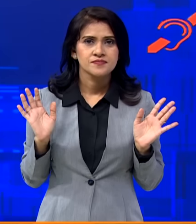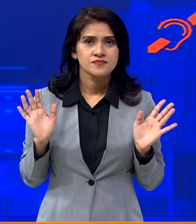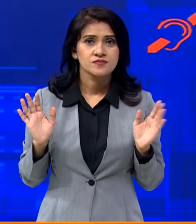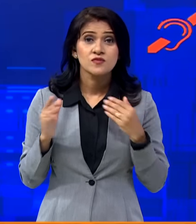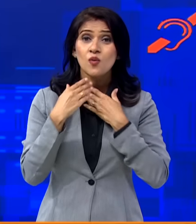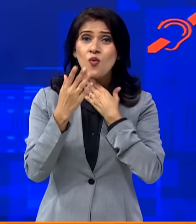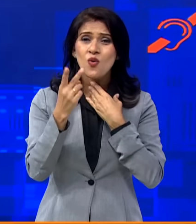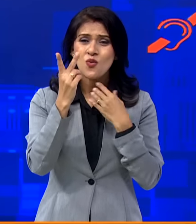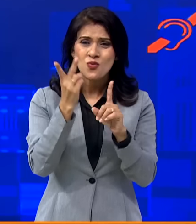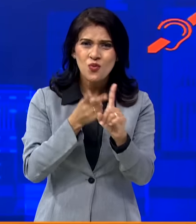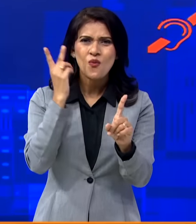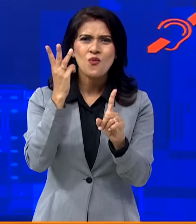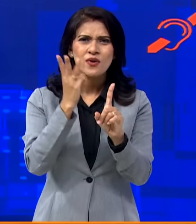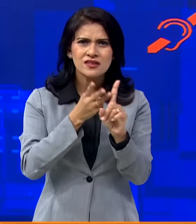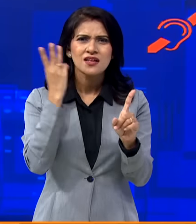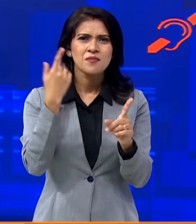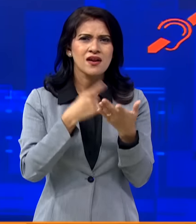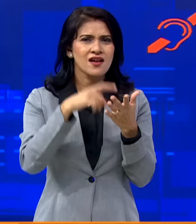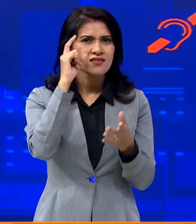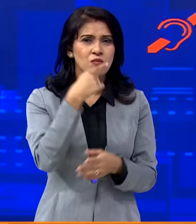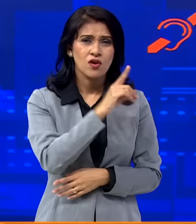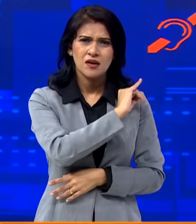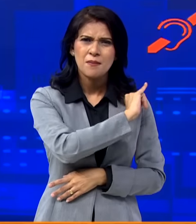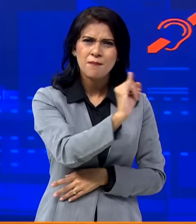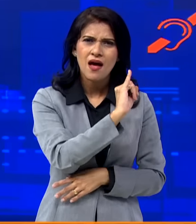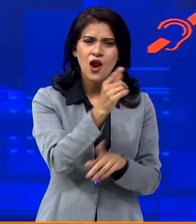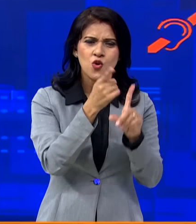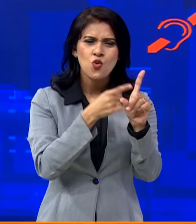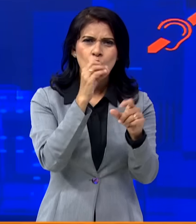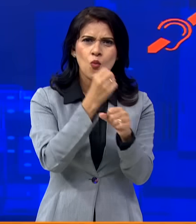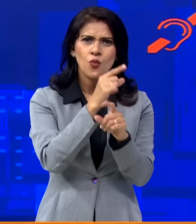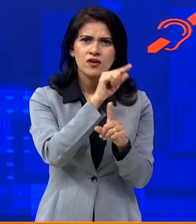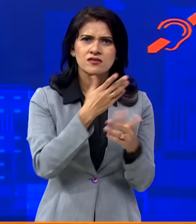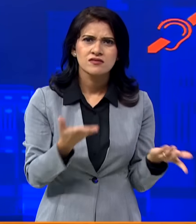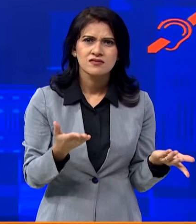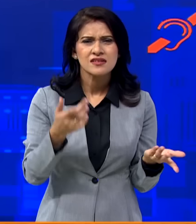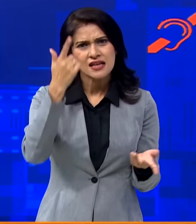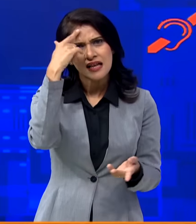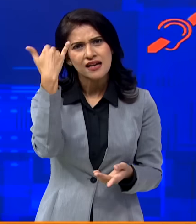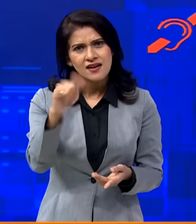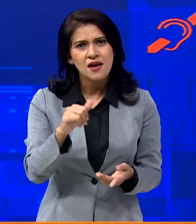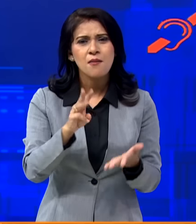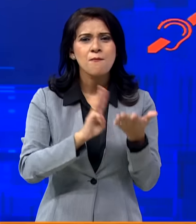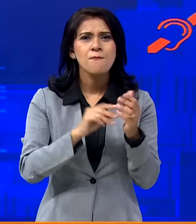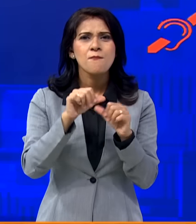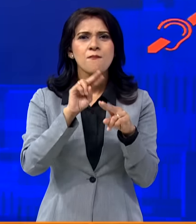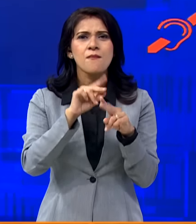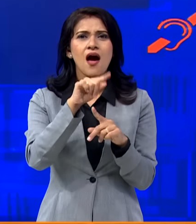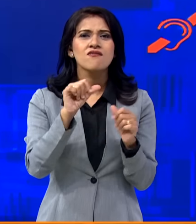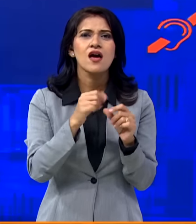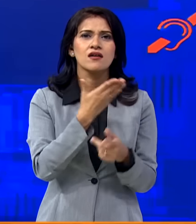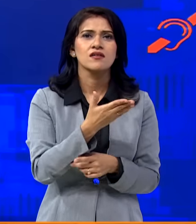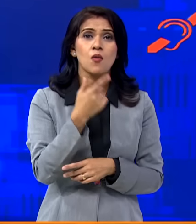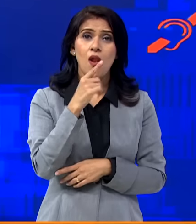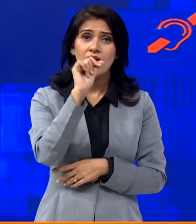तक तो आप दूसरों का विरोध करते थे योगी आदित्यनाथ के बारे में आपने कहा गोरखपुर से सिरफिरा माफिया महात्मा कहता है यह देश केवल